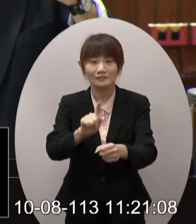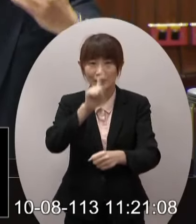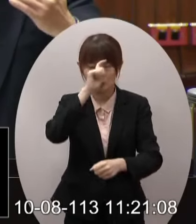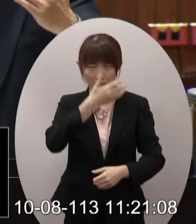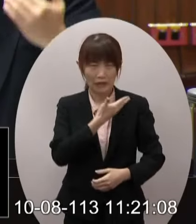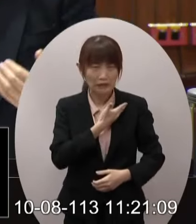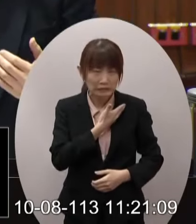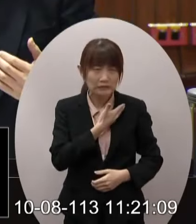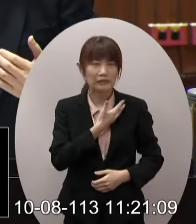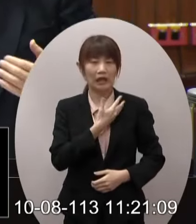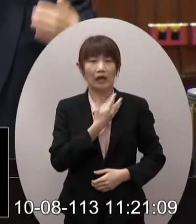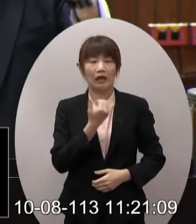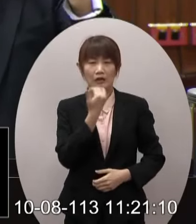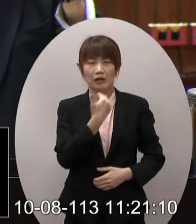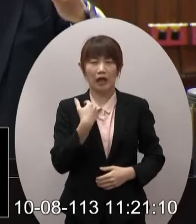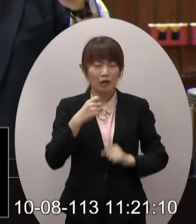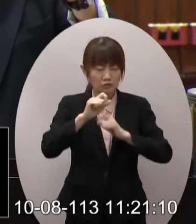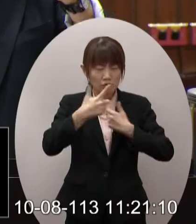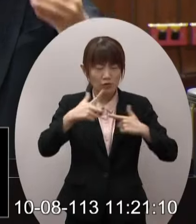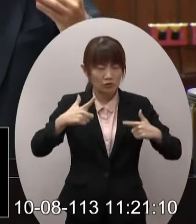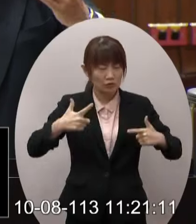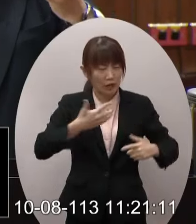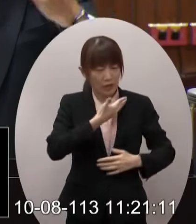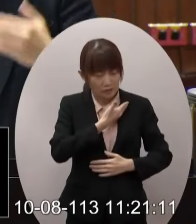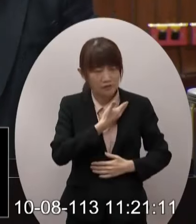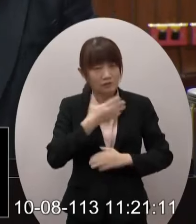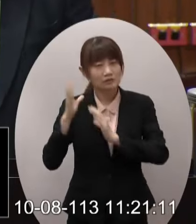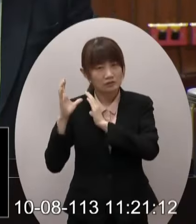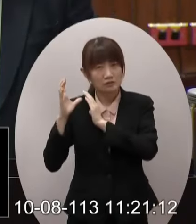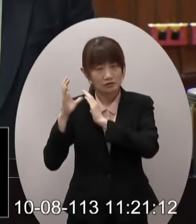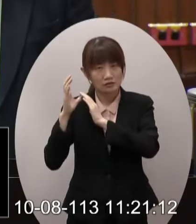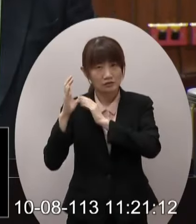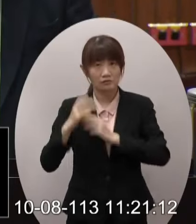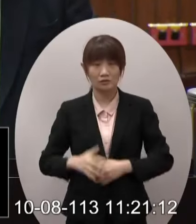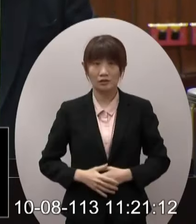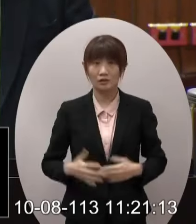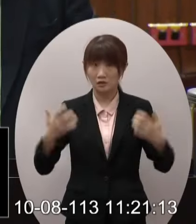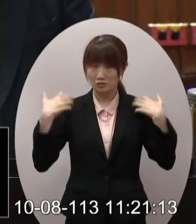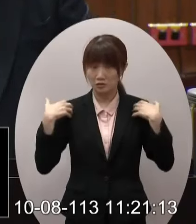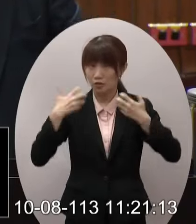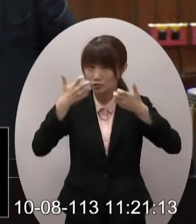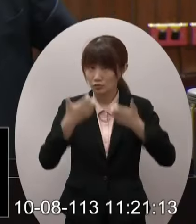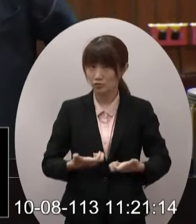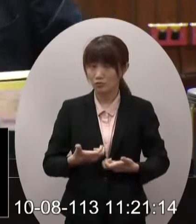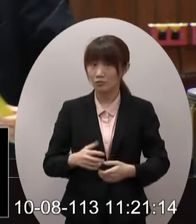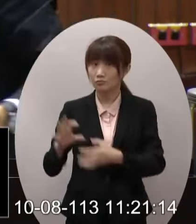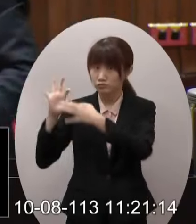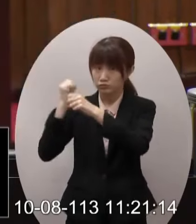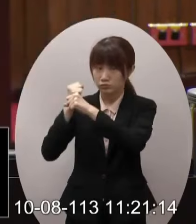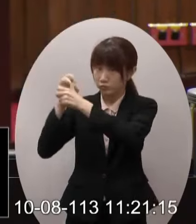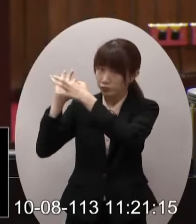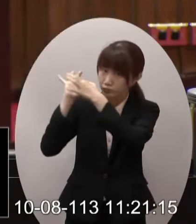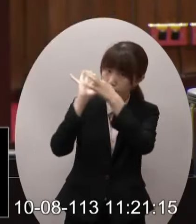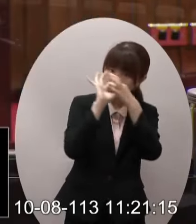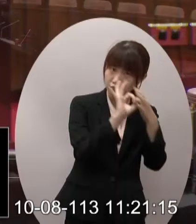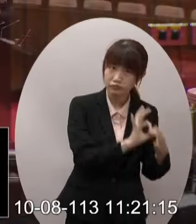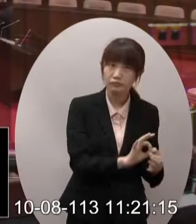辱负重。任重道远，哦。